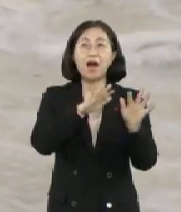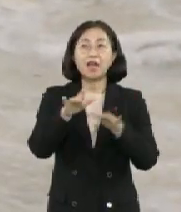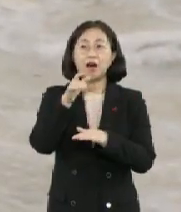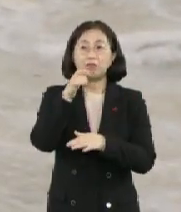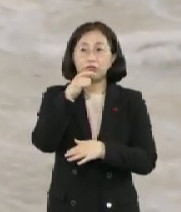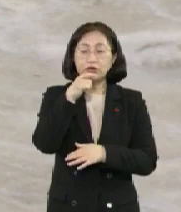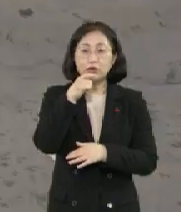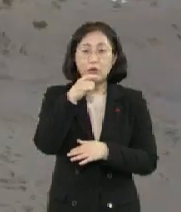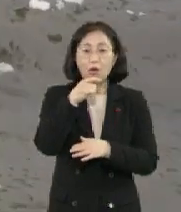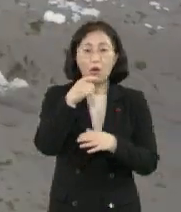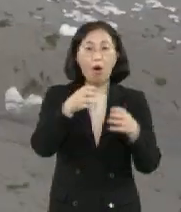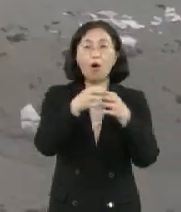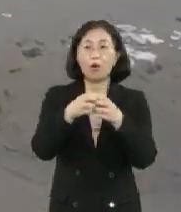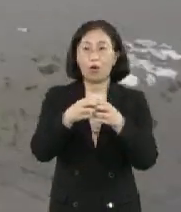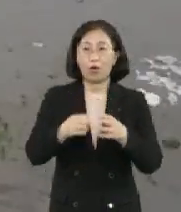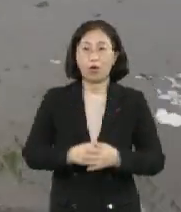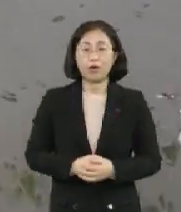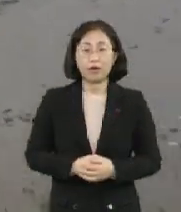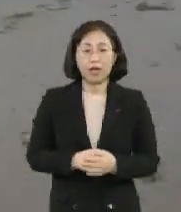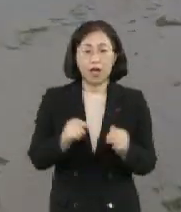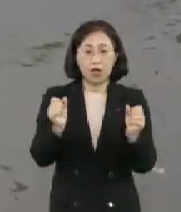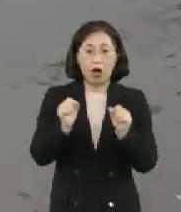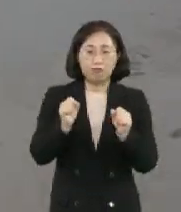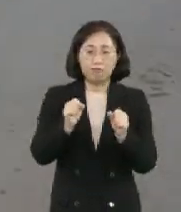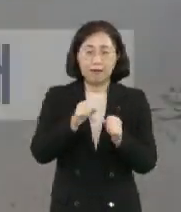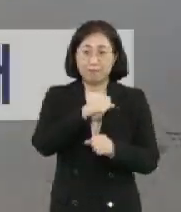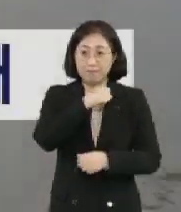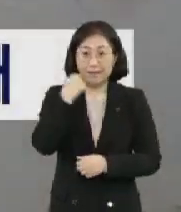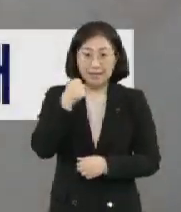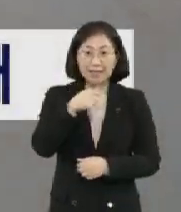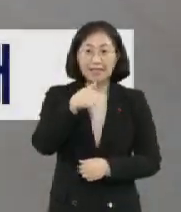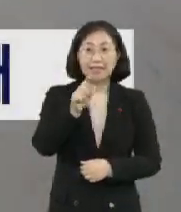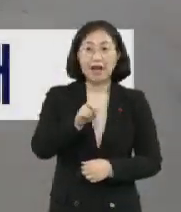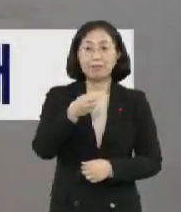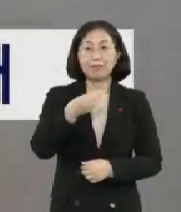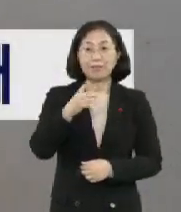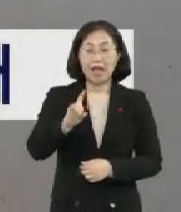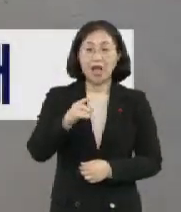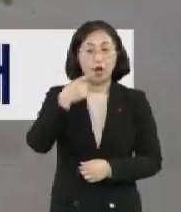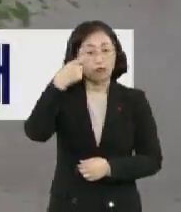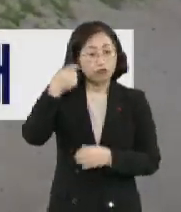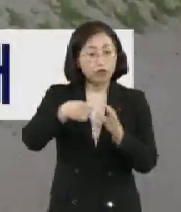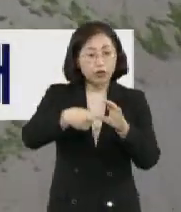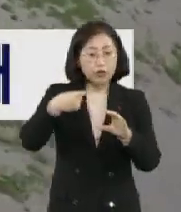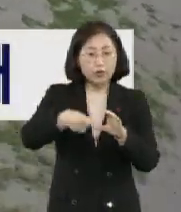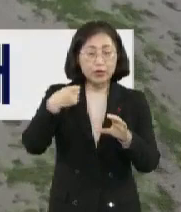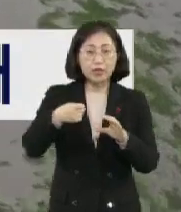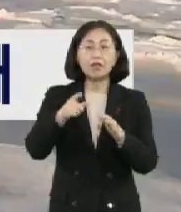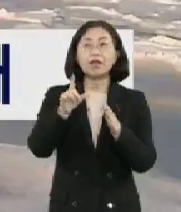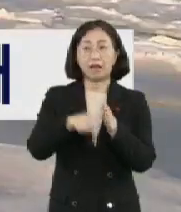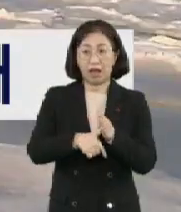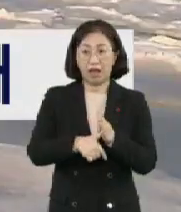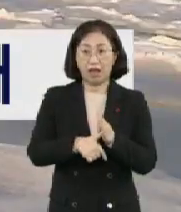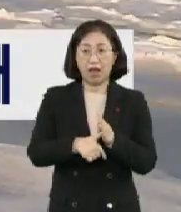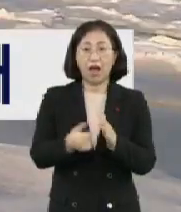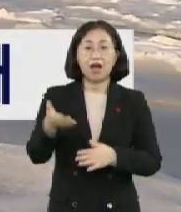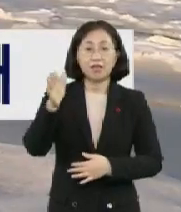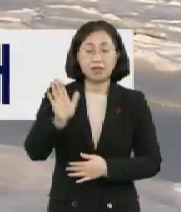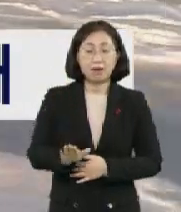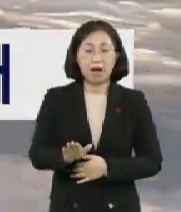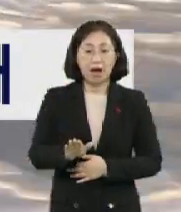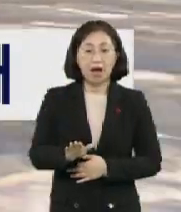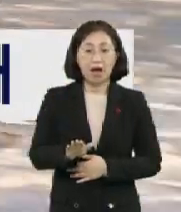얼음 덩어리로 변했습니다. 겨울 제철을 맞아 감태와 굴 채취 작업이 한창이어야 할 시기.